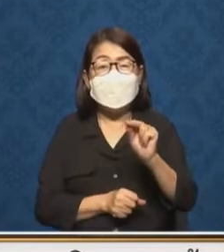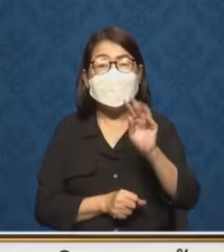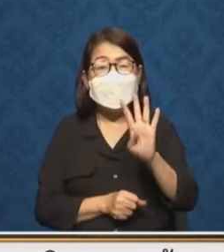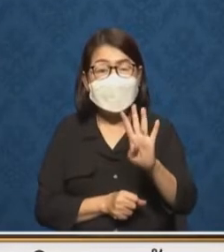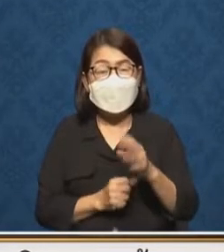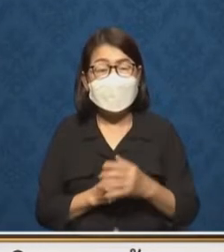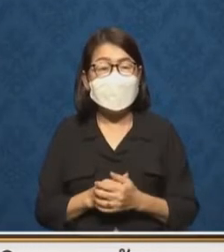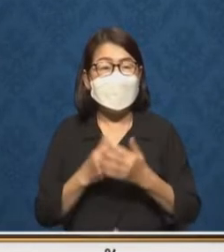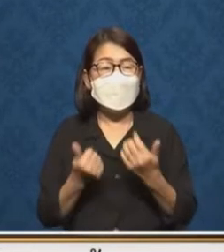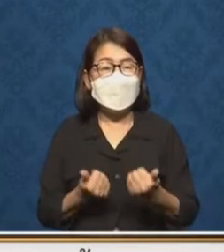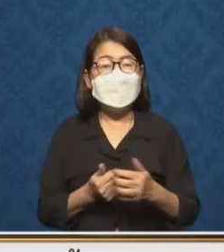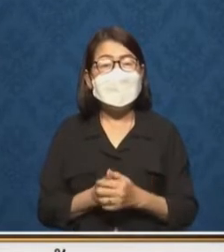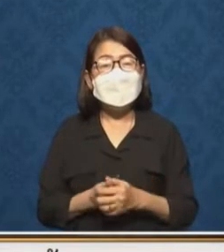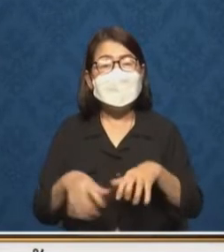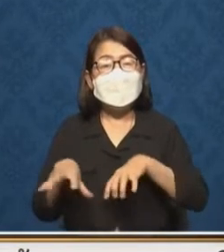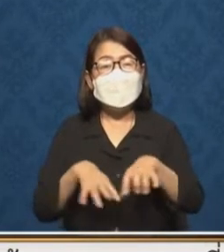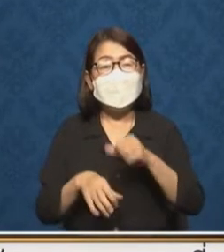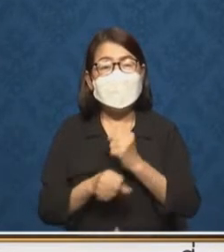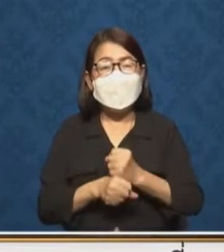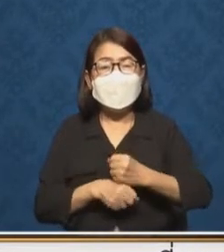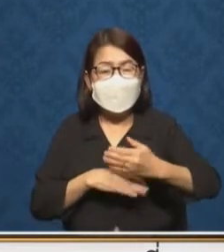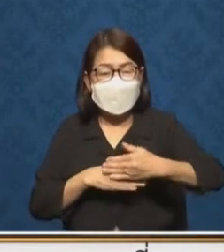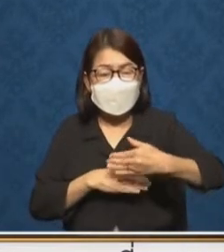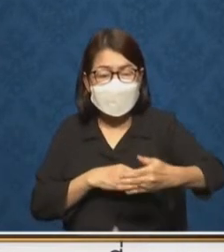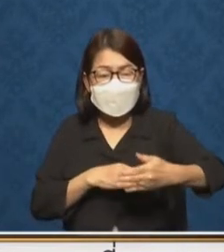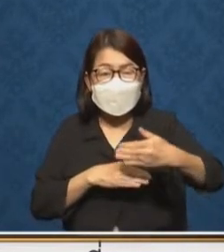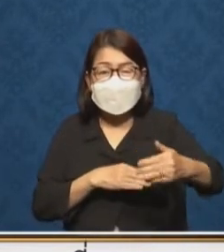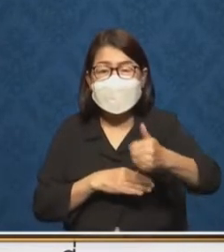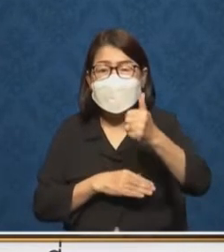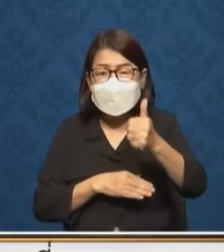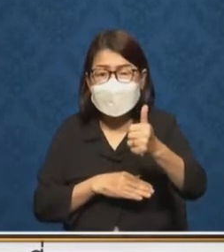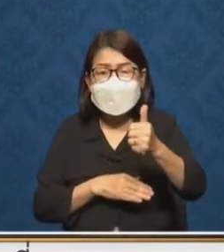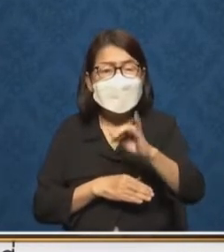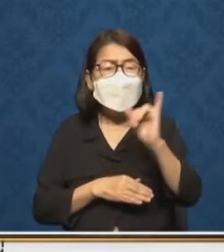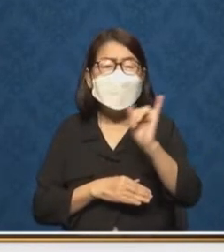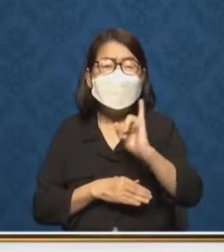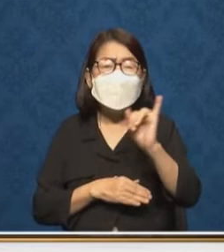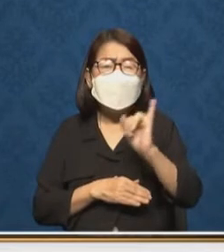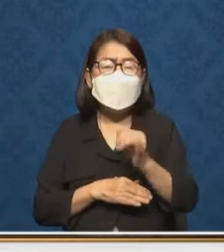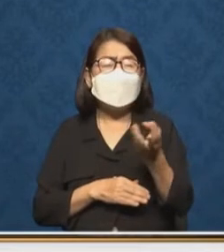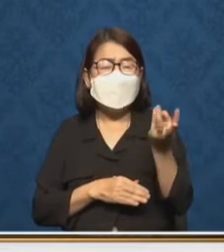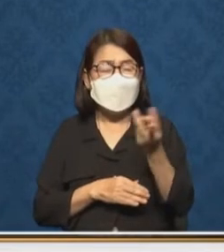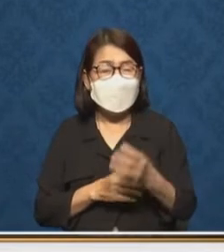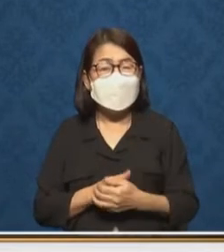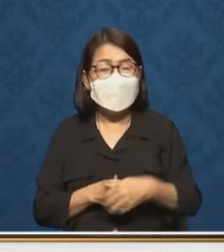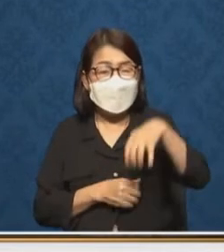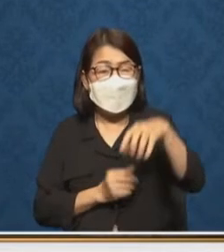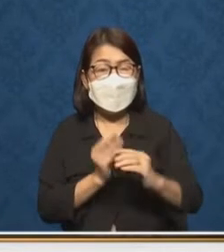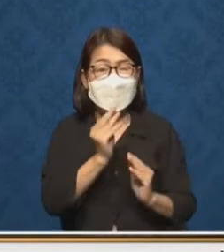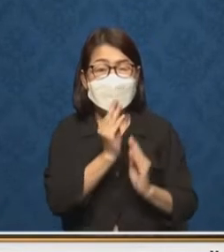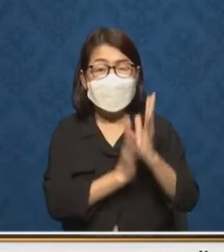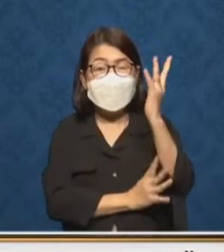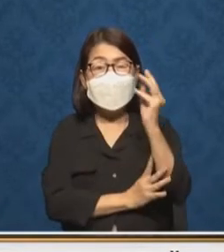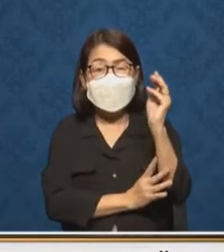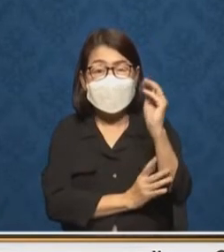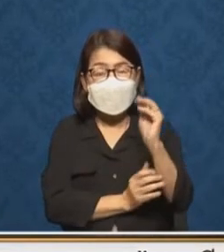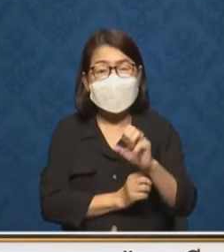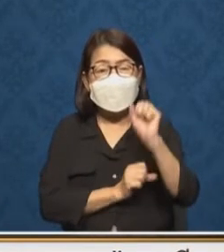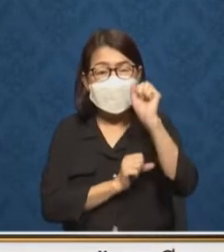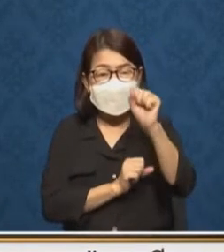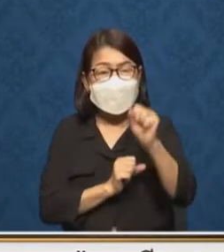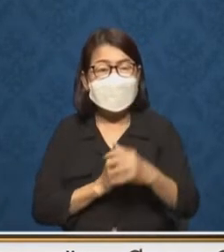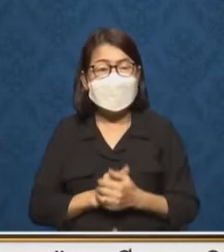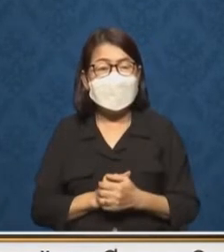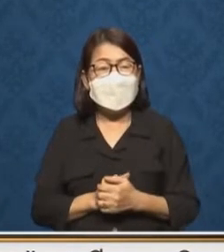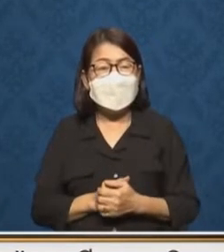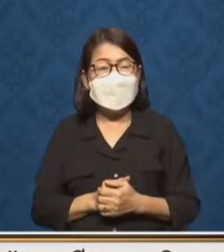ครับได้ดำเนินการด้วยความคืบหน้าน้อยมากนะฮะส่วนราชการอย่างเช่นกรมป่าไม้ก็ประกาศว่าไม่มีพื้น